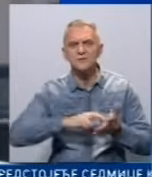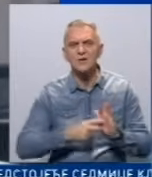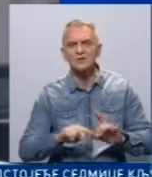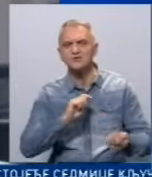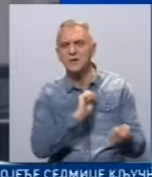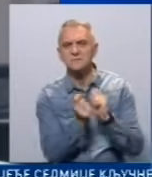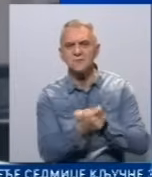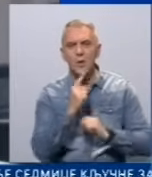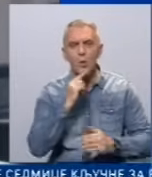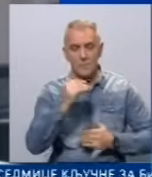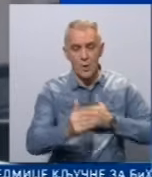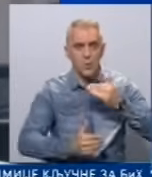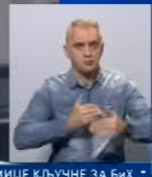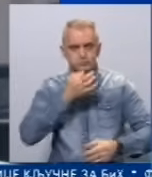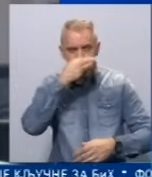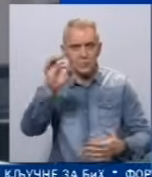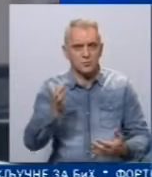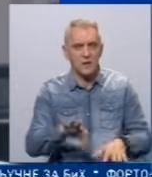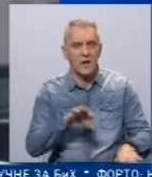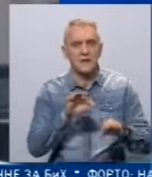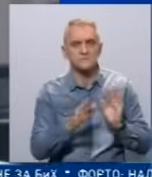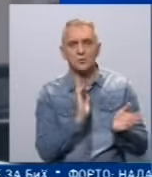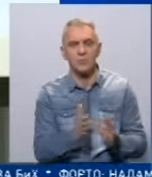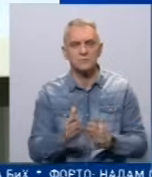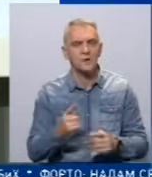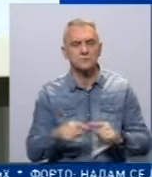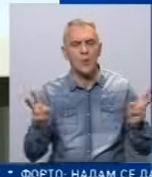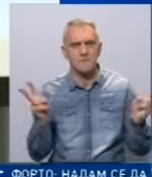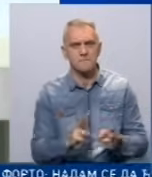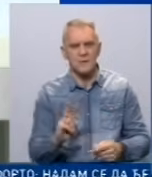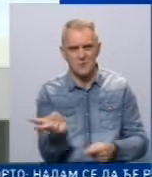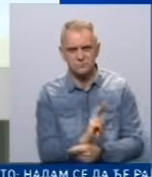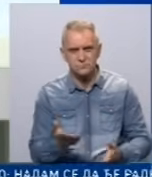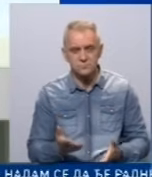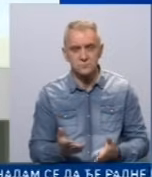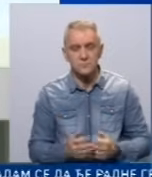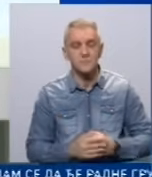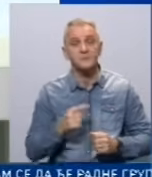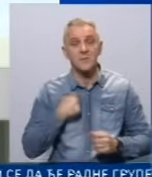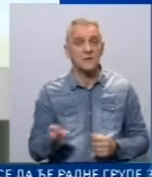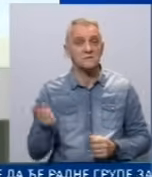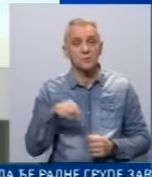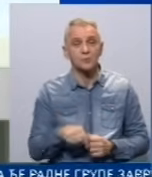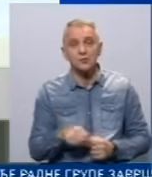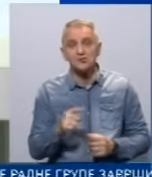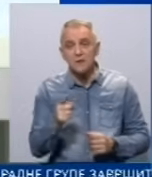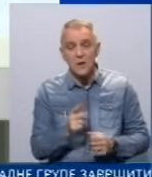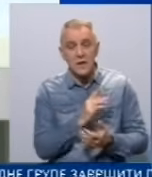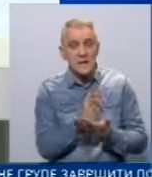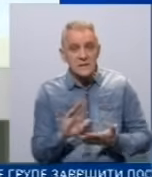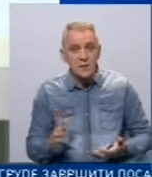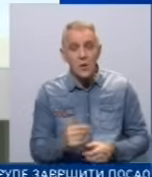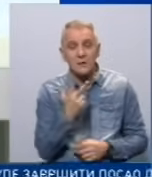koje bi unaprijedile izborni proces da bi bilo manje manipulacija. Došli smo u fazu da sa još samo laganih tri zakona imamo